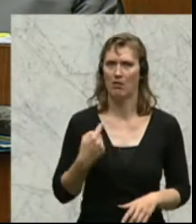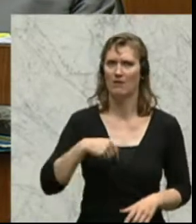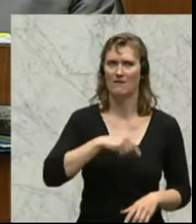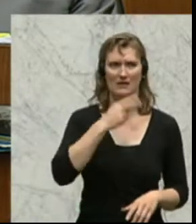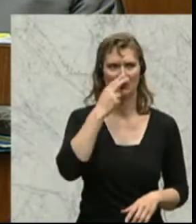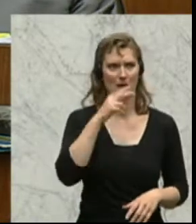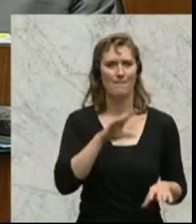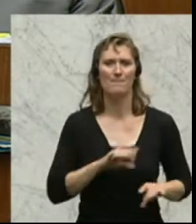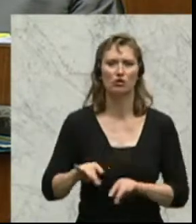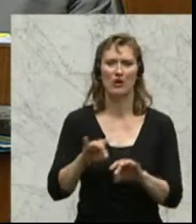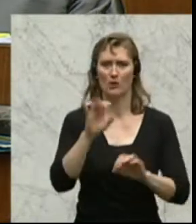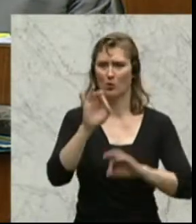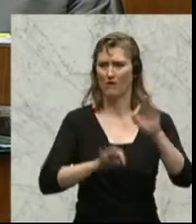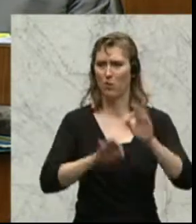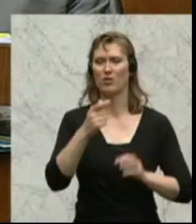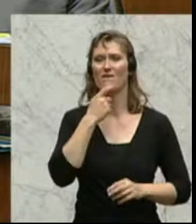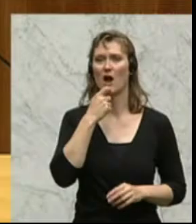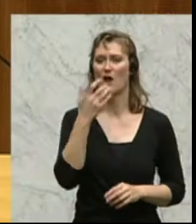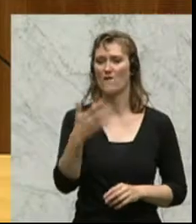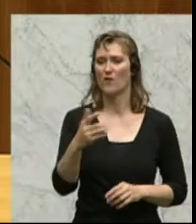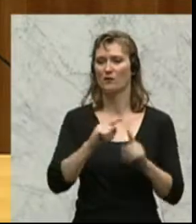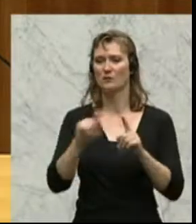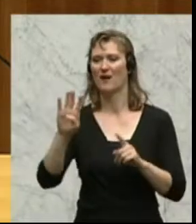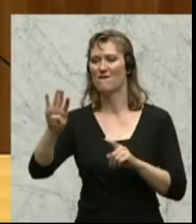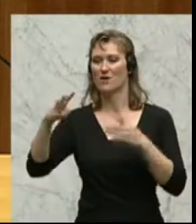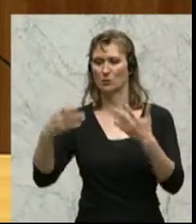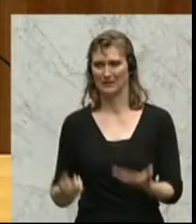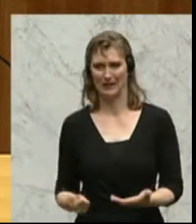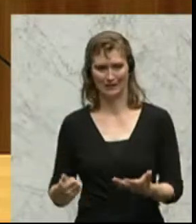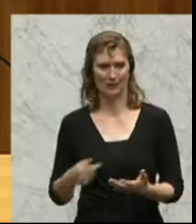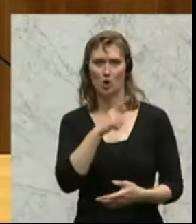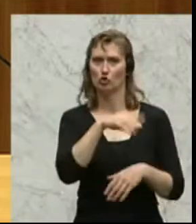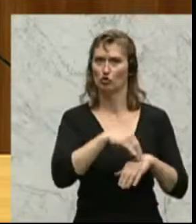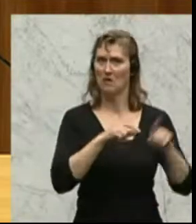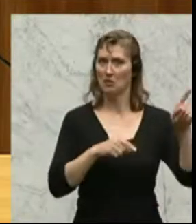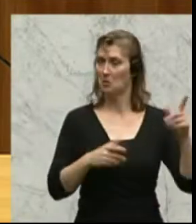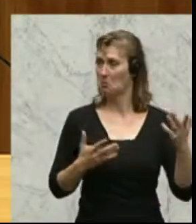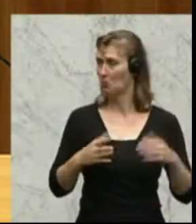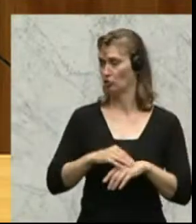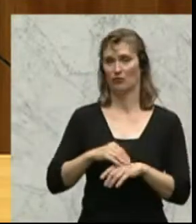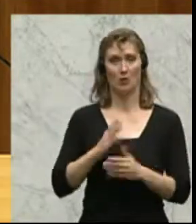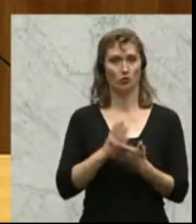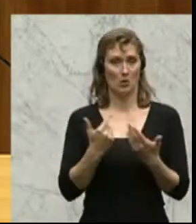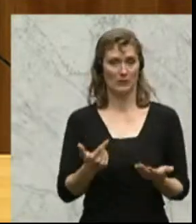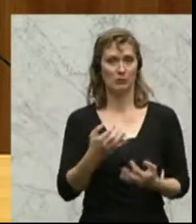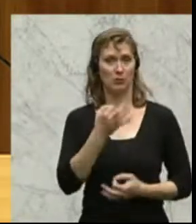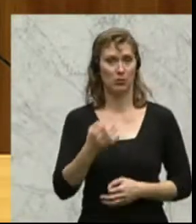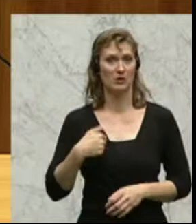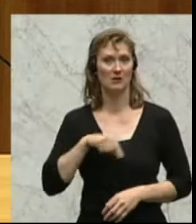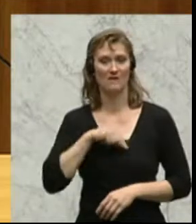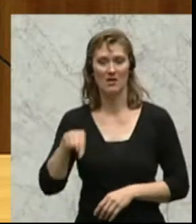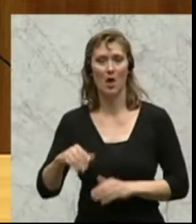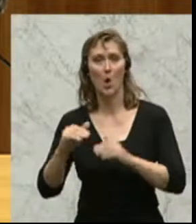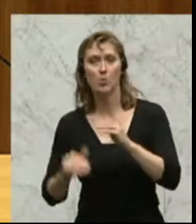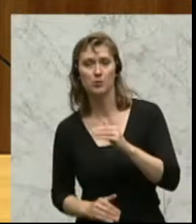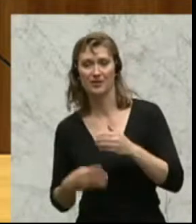der 55-Jährigen bis 64-Jährigen und die von Schweden, bei Schweden bei 70%, bei uns unter 40%.